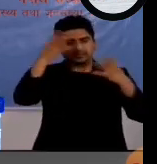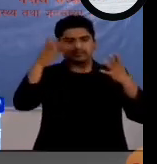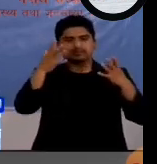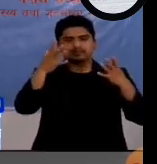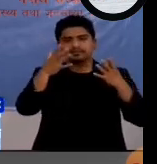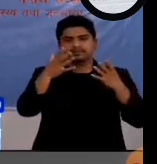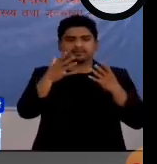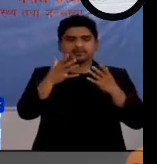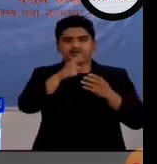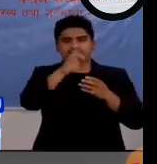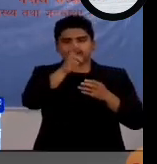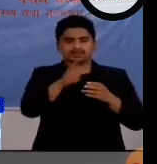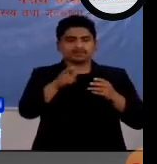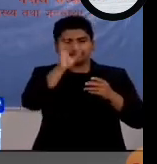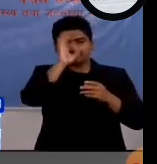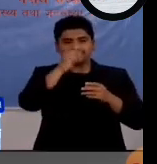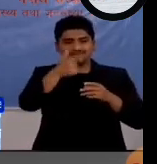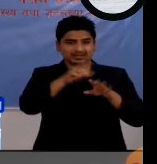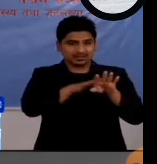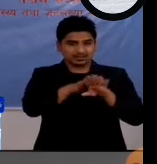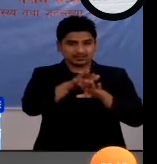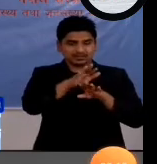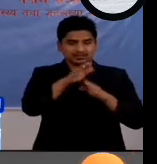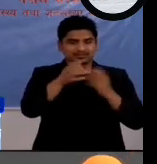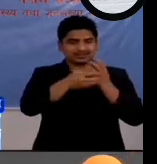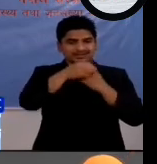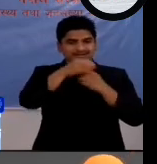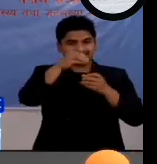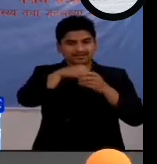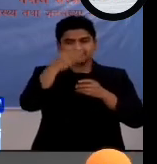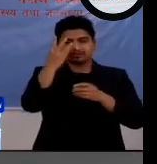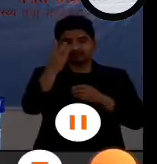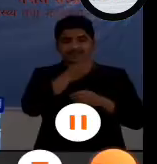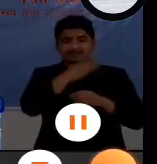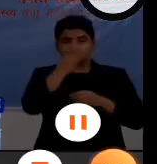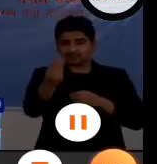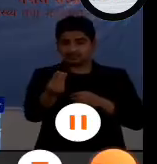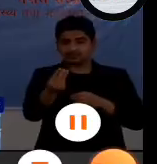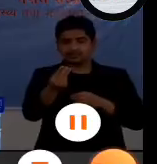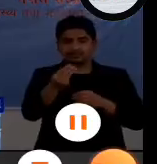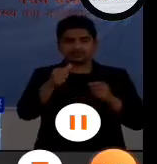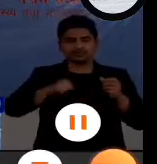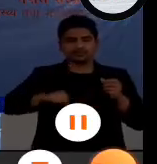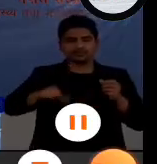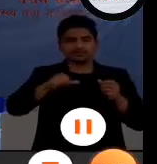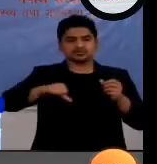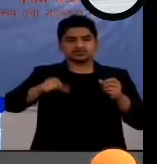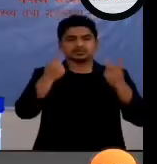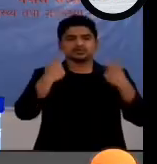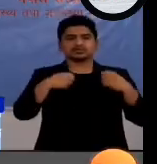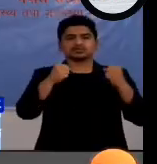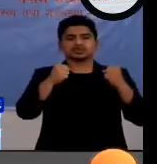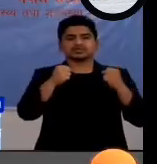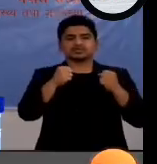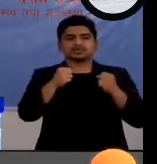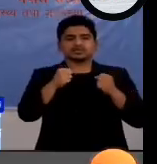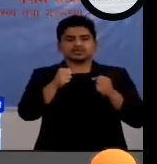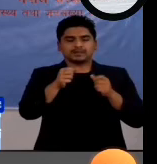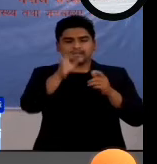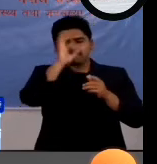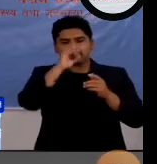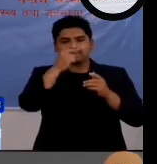इपिडेमियोलोजिस्टहरूको र सर्वेलेन्स एक्सपर्टहरूको यसै पनि देशमा कमी भएको अवस्थामा विभिन्न जनस्वास्थ्य विज्ञज्यूहरूबाट